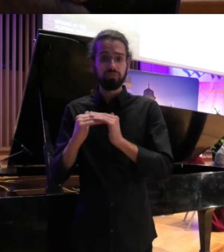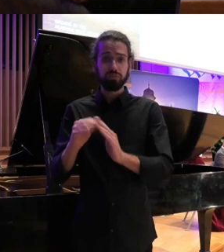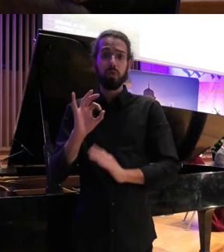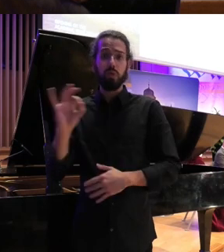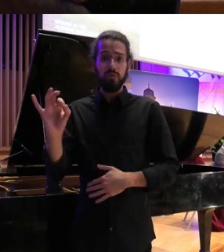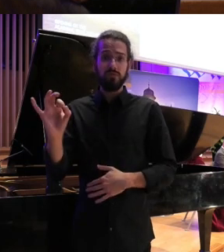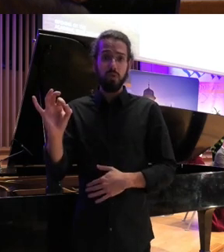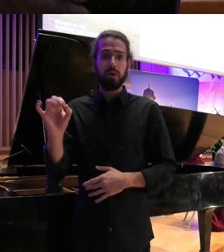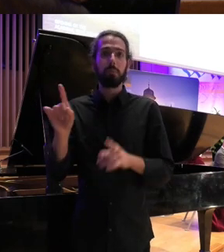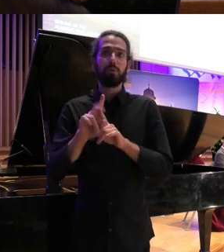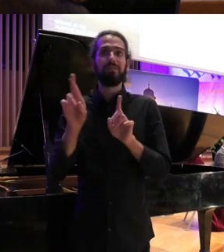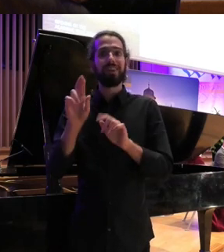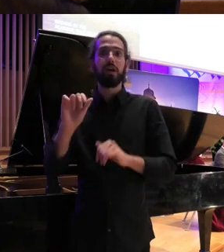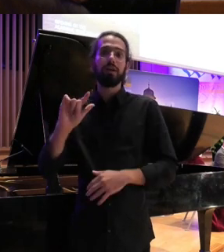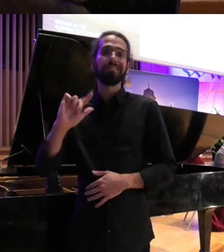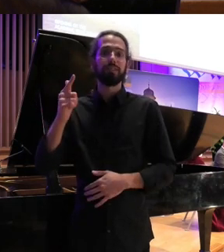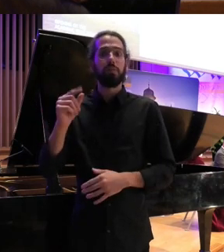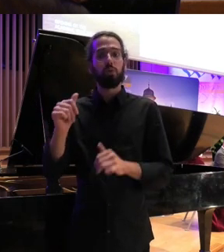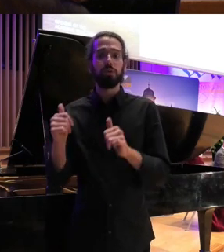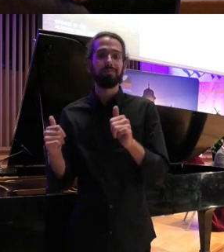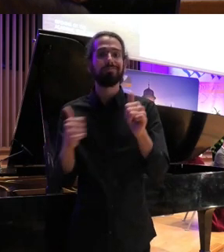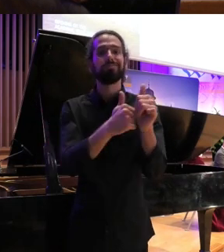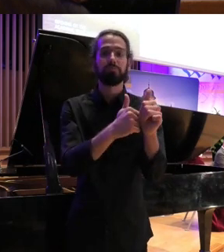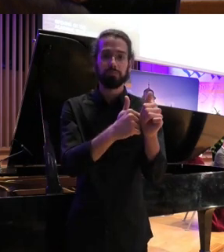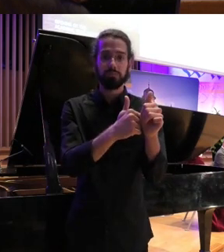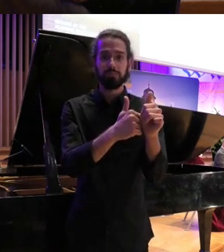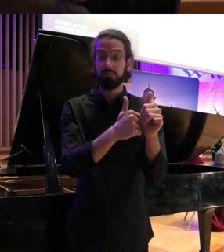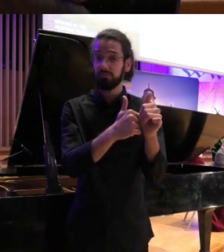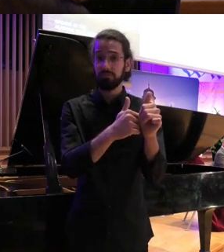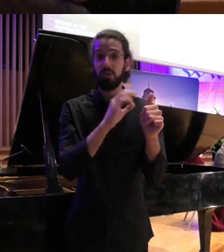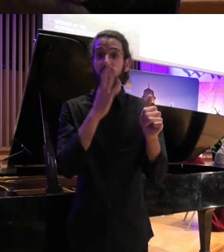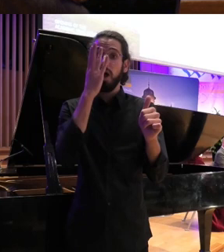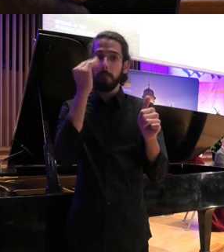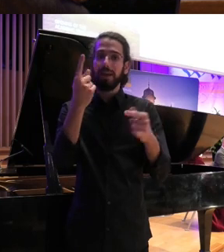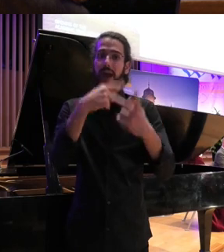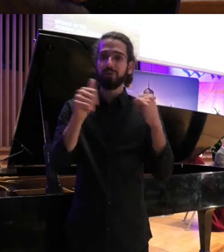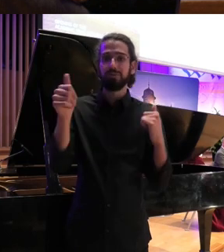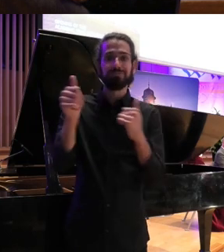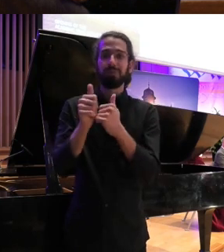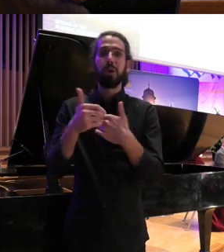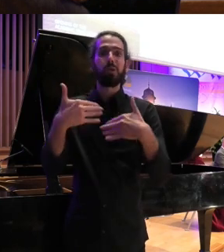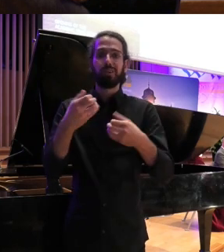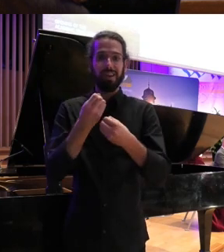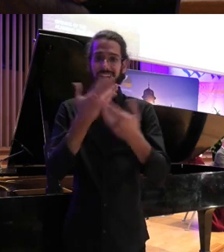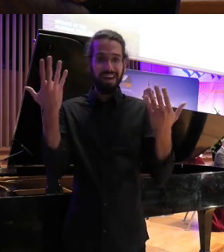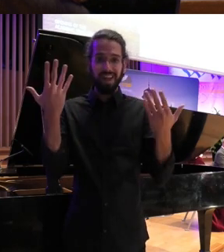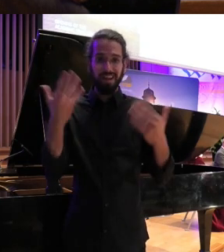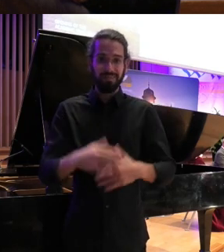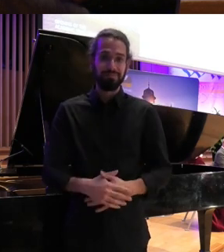als Second Body mitkommen sollen, aber für die Männer ist das, glaube ich, noch nicht so ganz gut